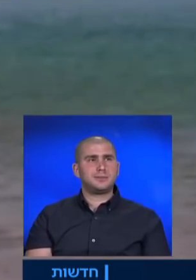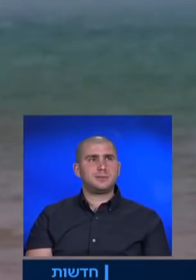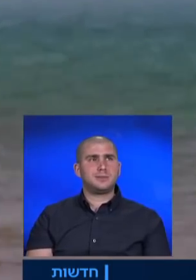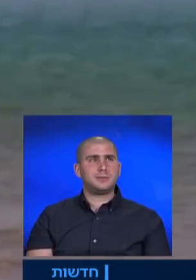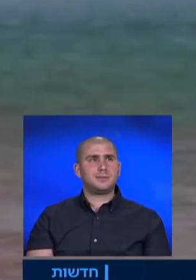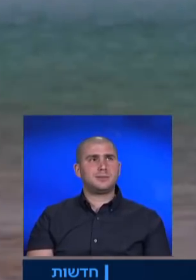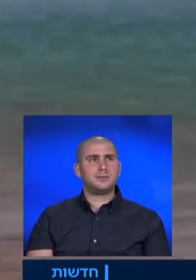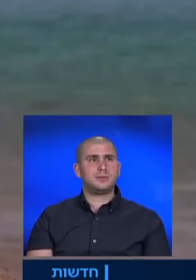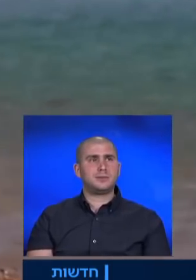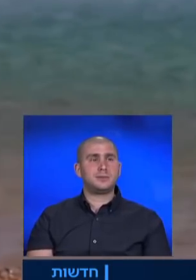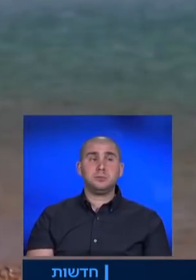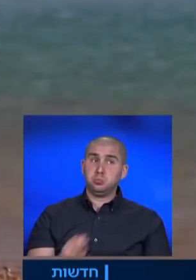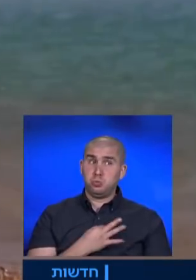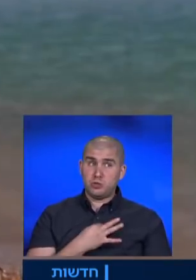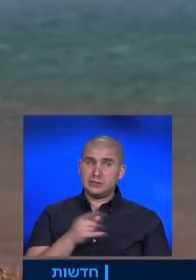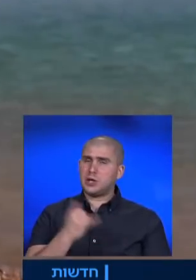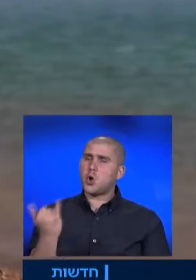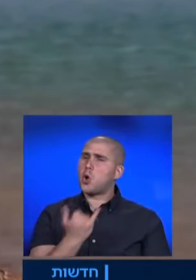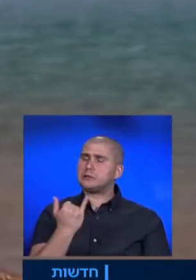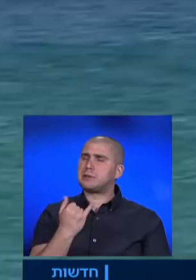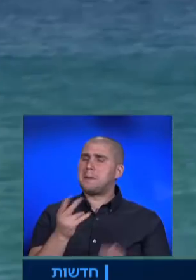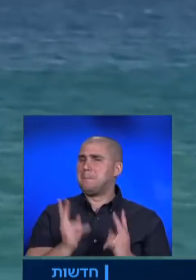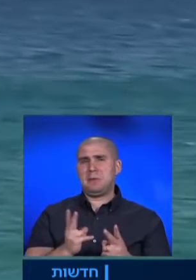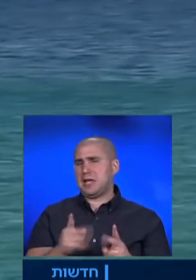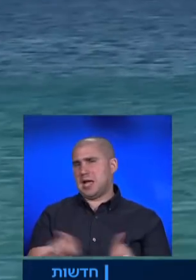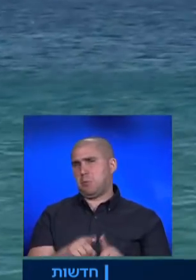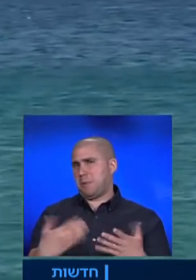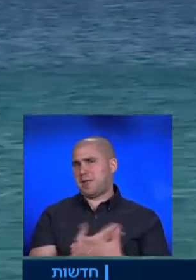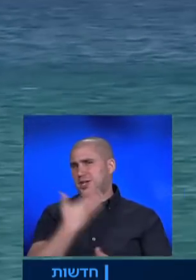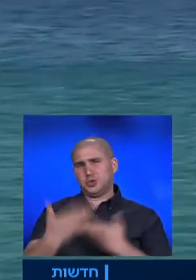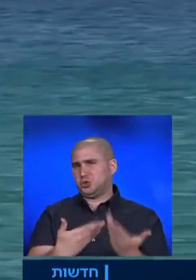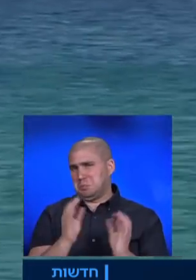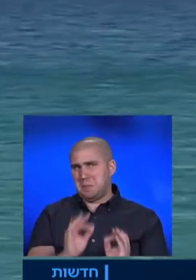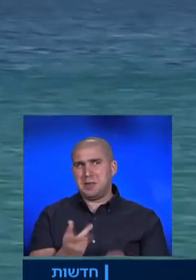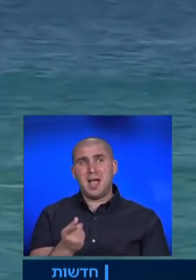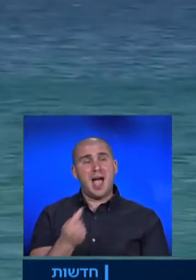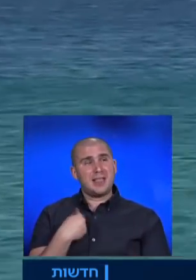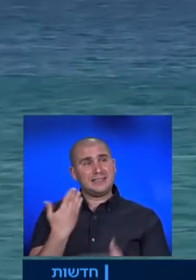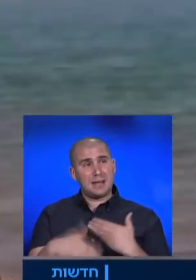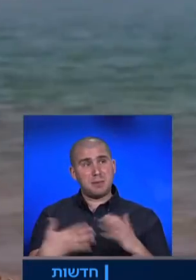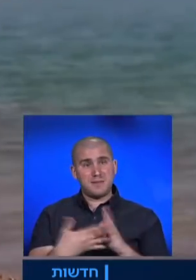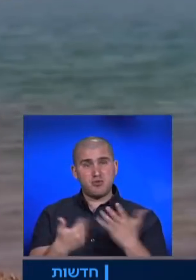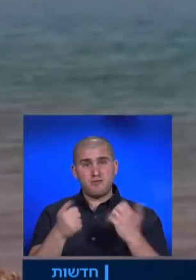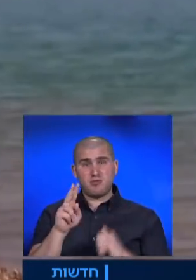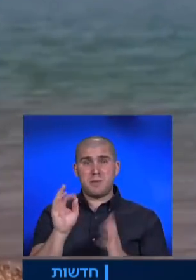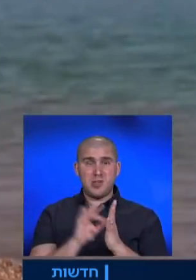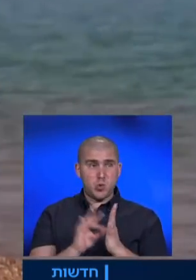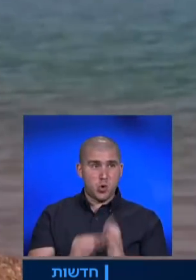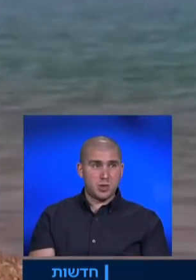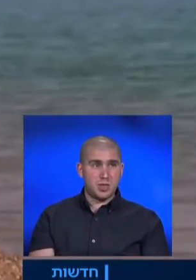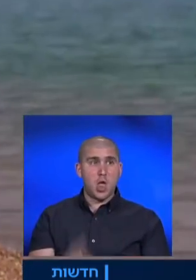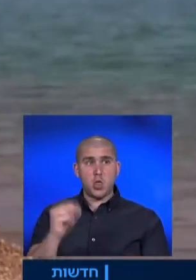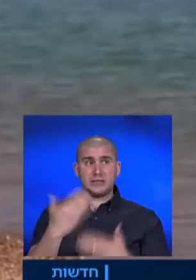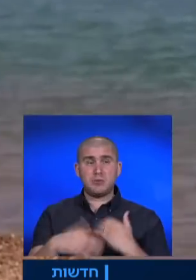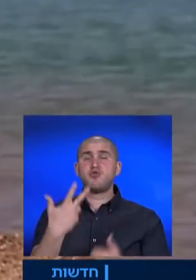זה מבחינתי כאילו, זה כל פעם בדיחה מחדש. סיימתי את המבחנים עם 62 נקודות. נוי סיימה עם